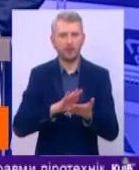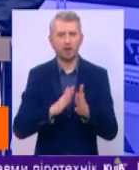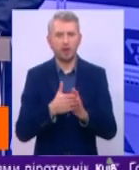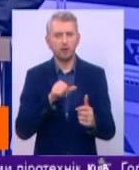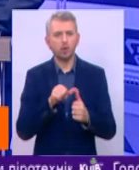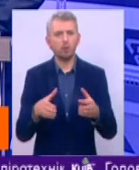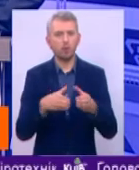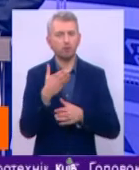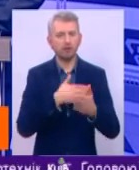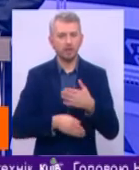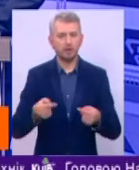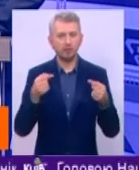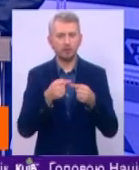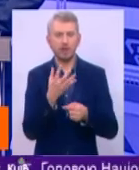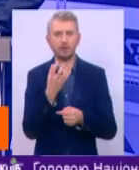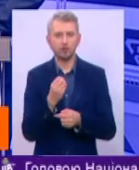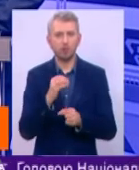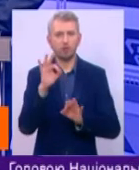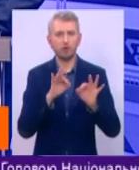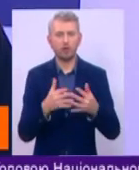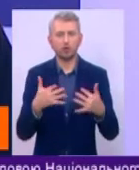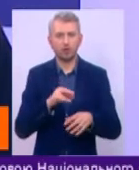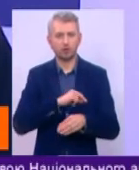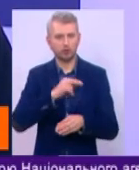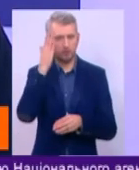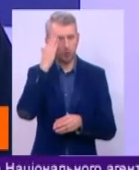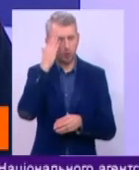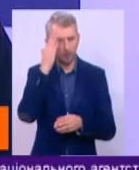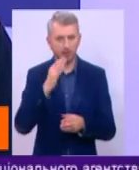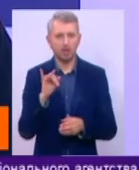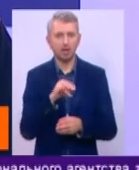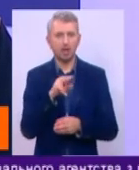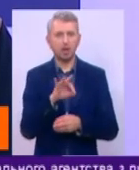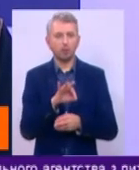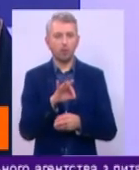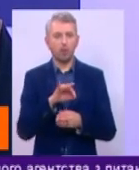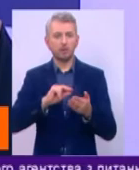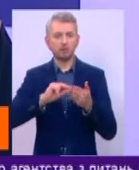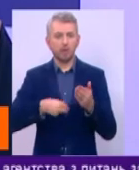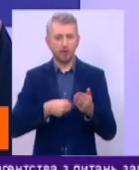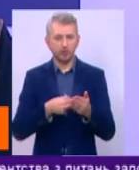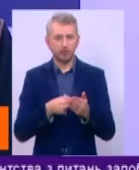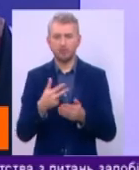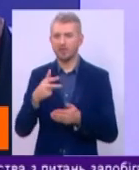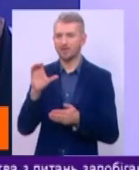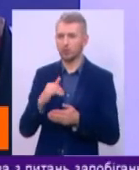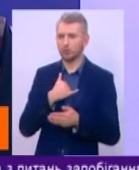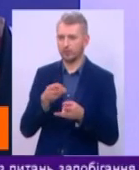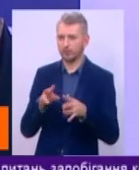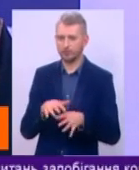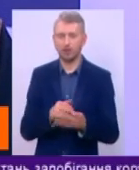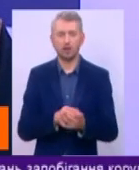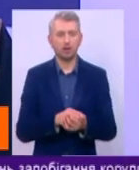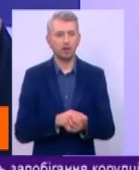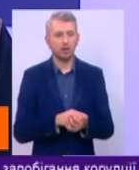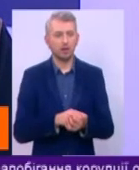группы инвалидности определяется еще и процент утраты трудоспособности. Угу. И по вот справочке, я еще раз 30 повторюсь. 30 секунд у нас просто залишается.